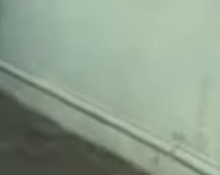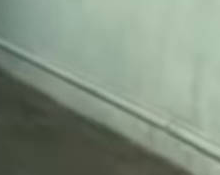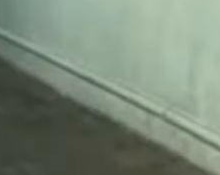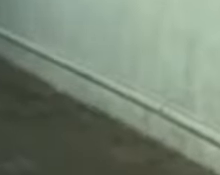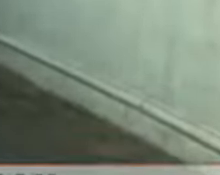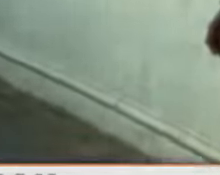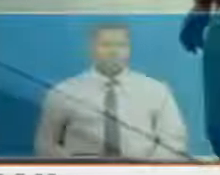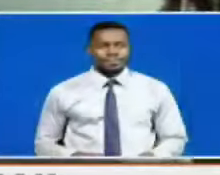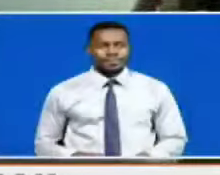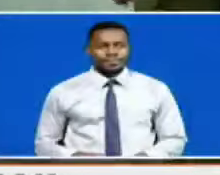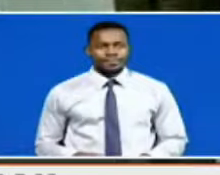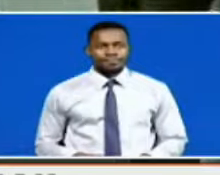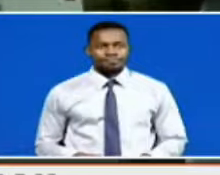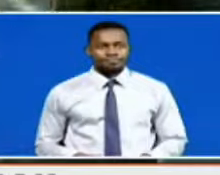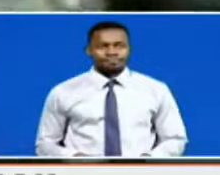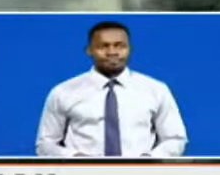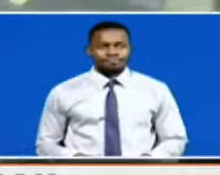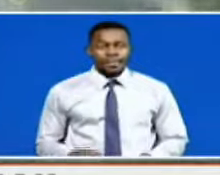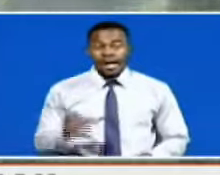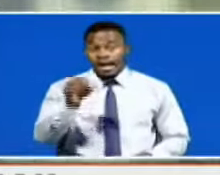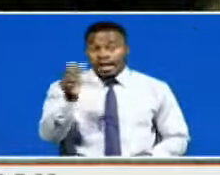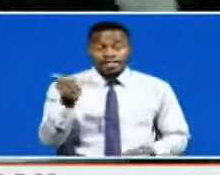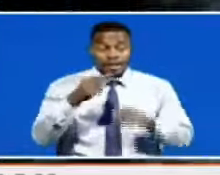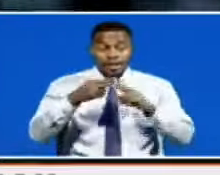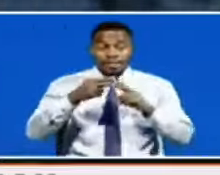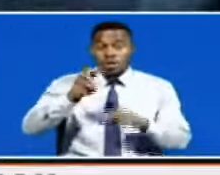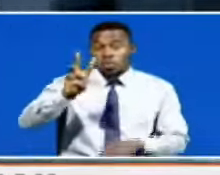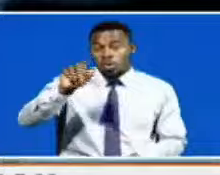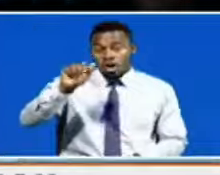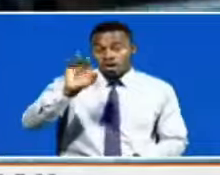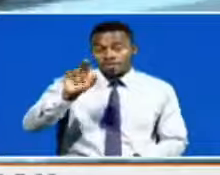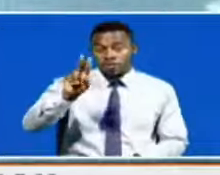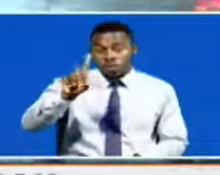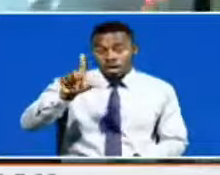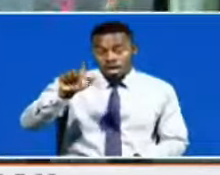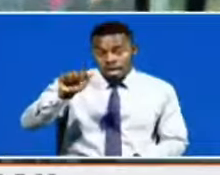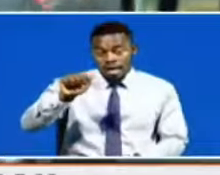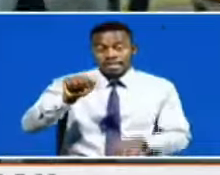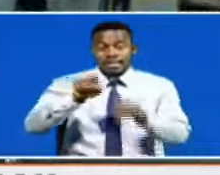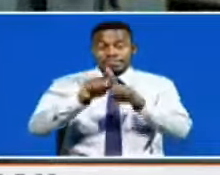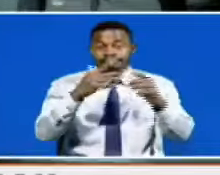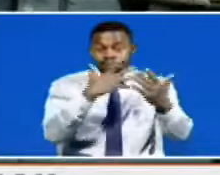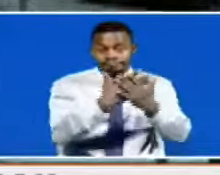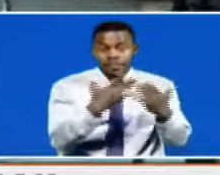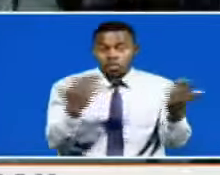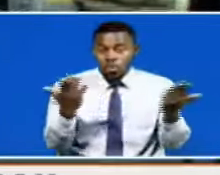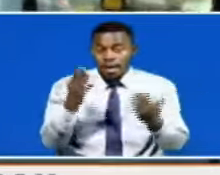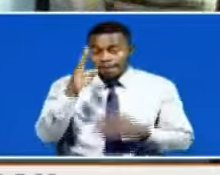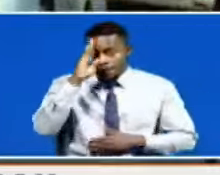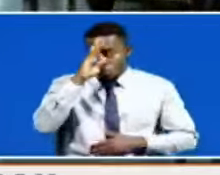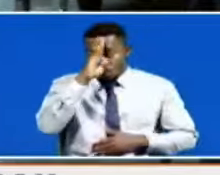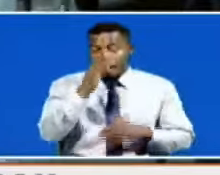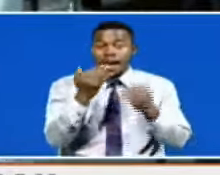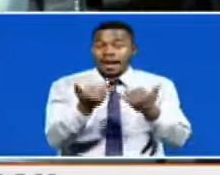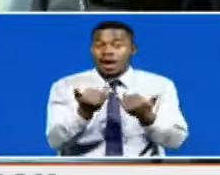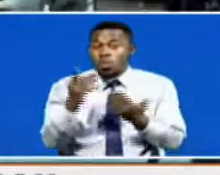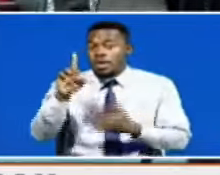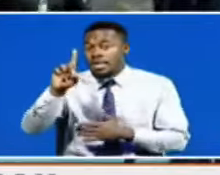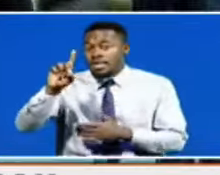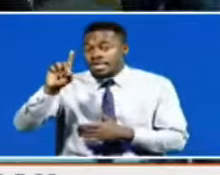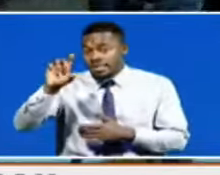Mshukiwa mwingine Alan Wafula Chanane naye akakamatwa Bungoma, kwa sasa anazuiliwa katika ofisi za EACC